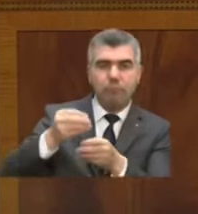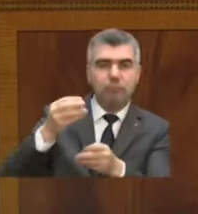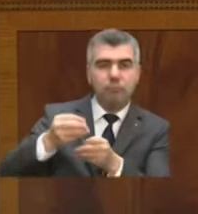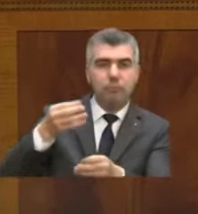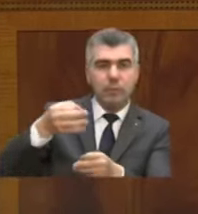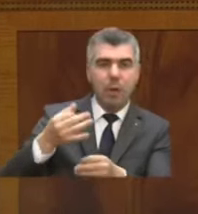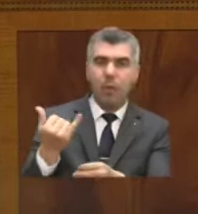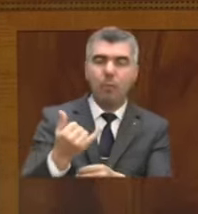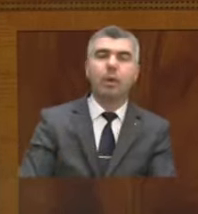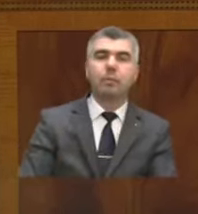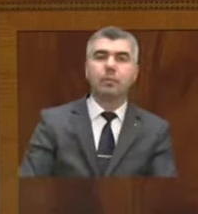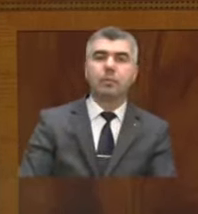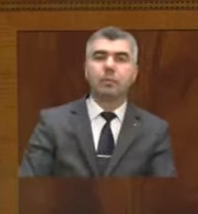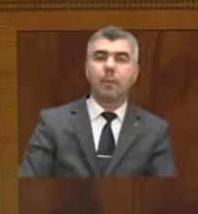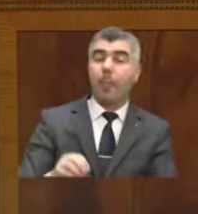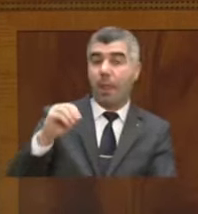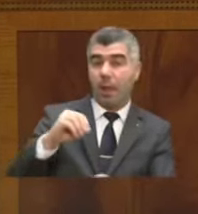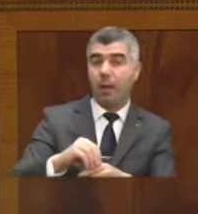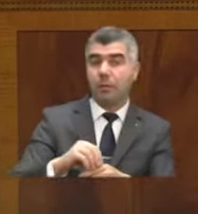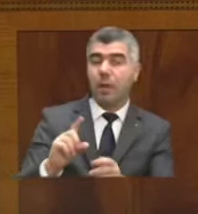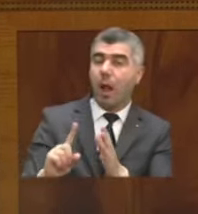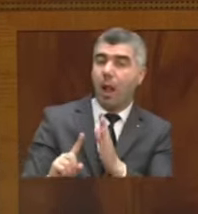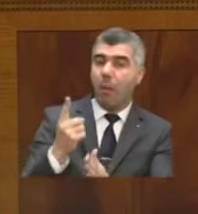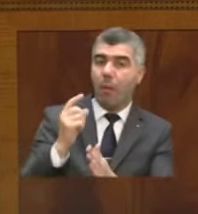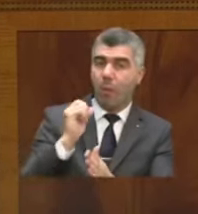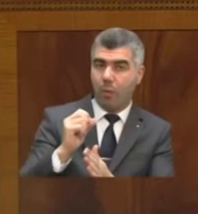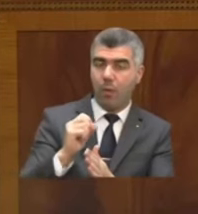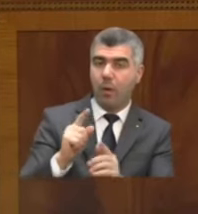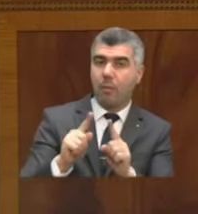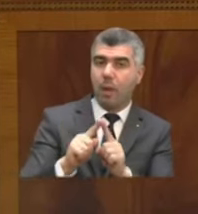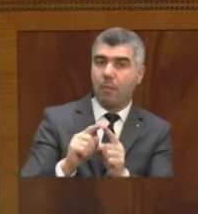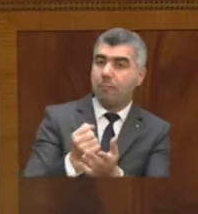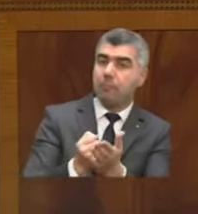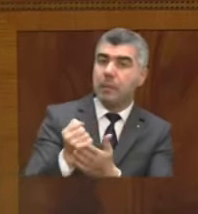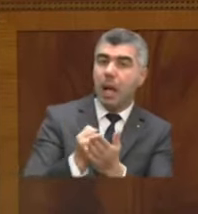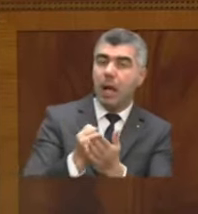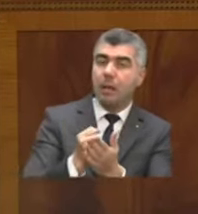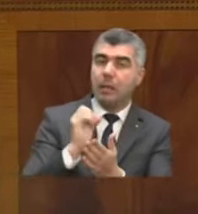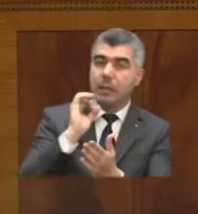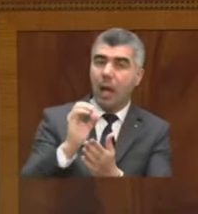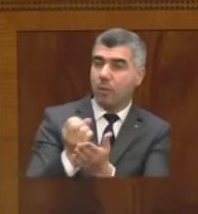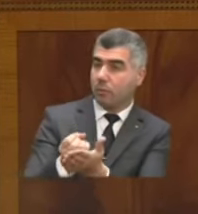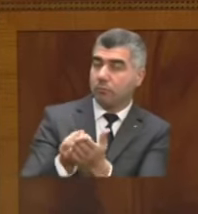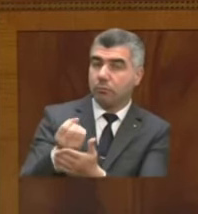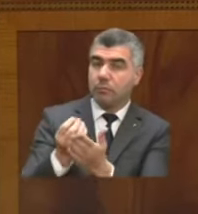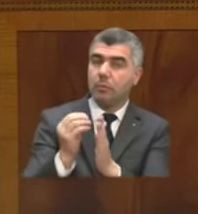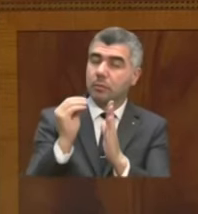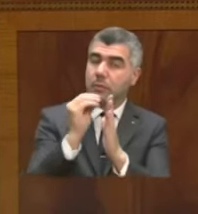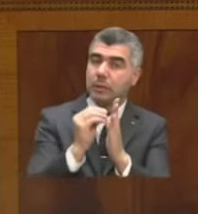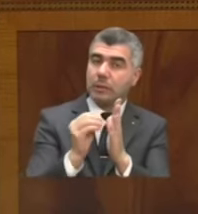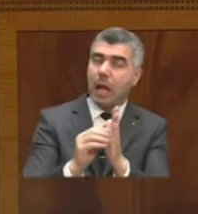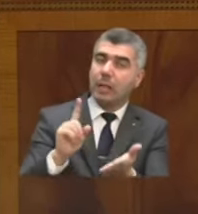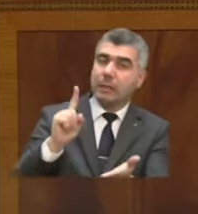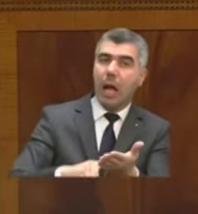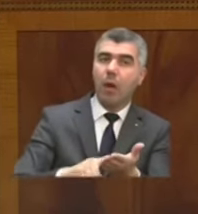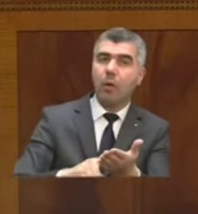مكتسباتهم مع إعطاء الأولوية للمواد الإشهادية وللتعلمات الأساس بالنسبة